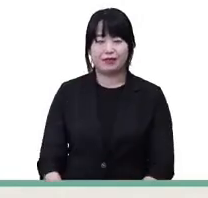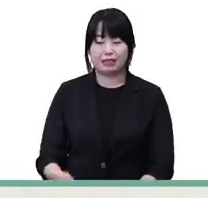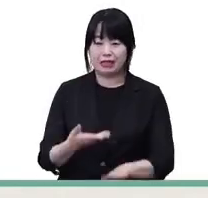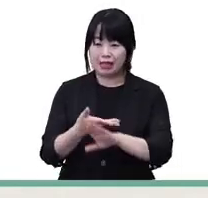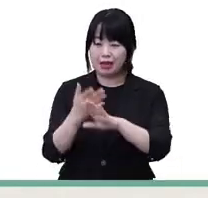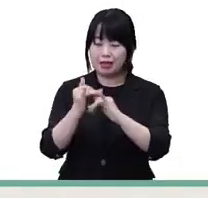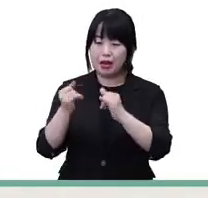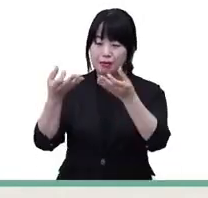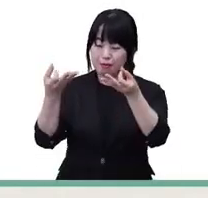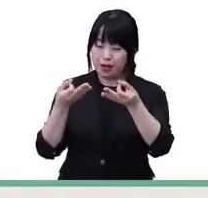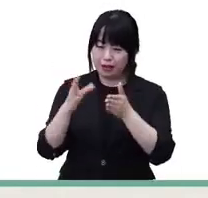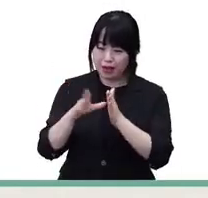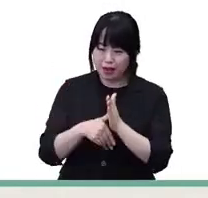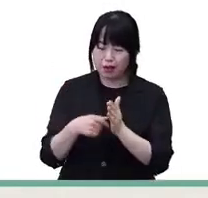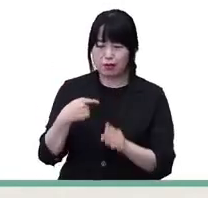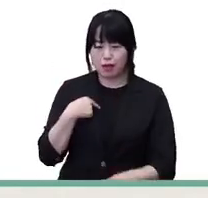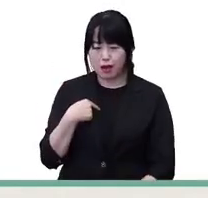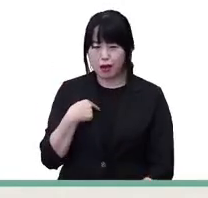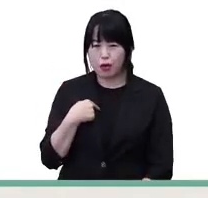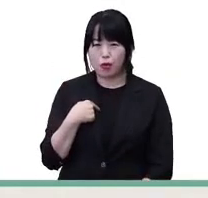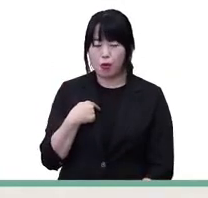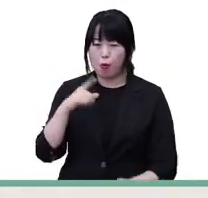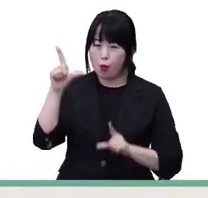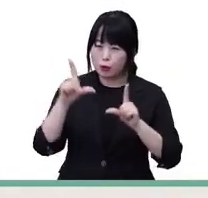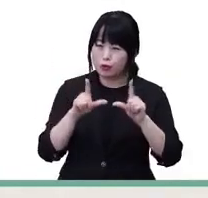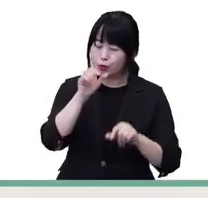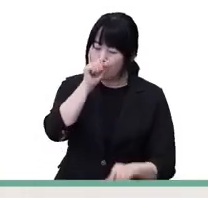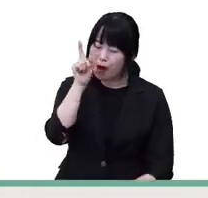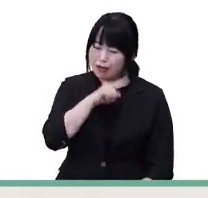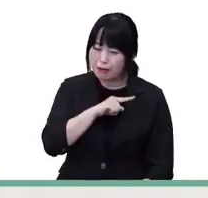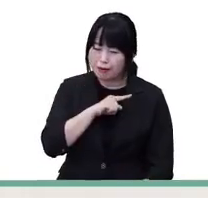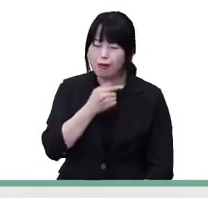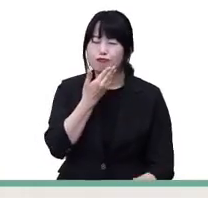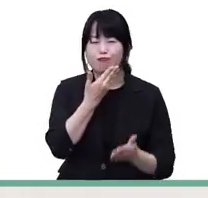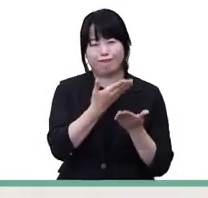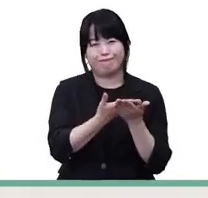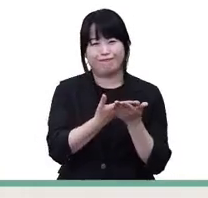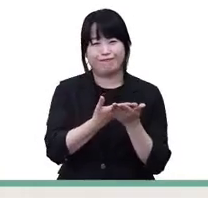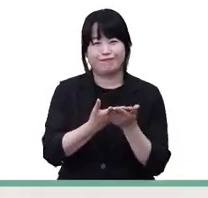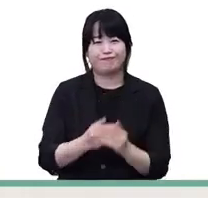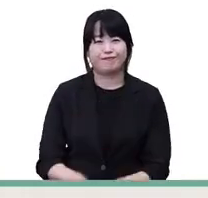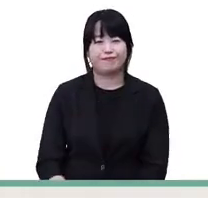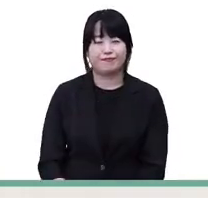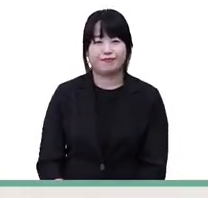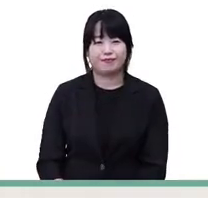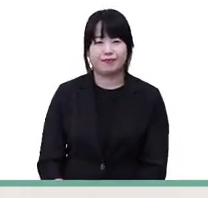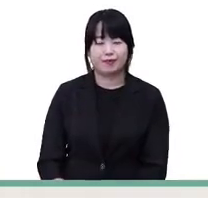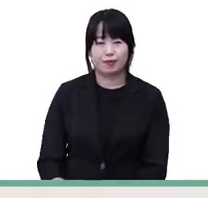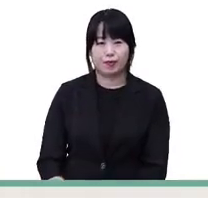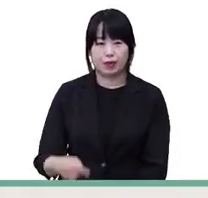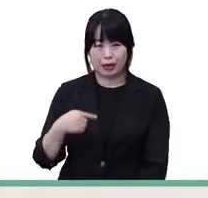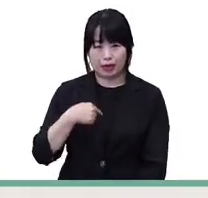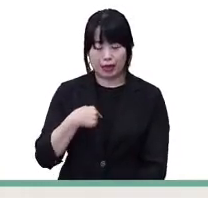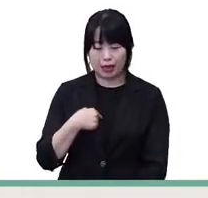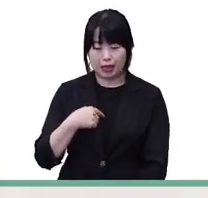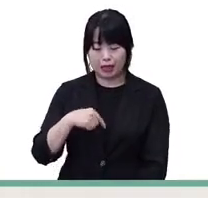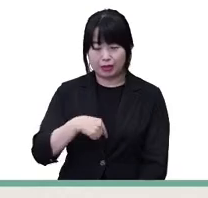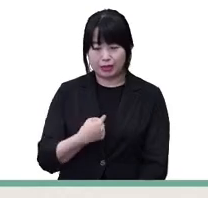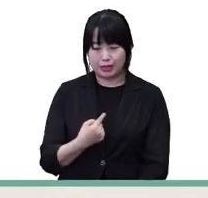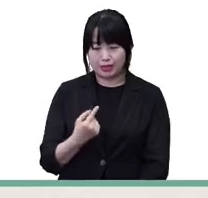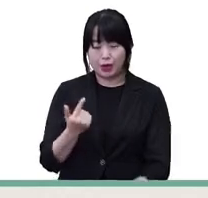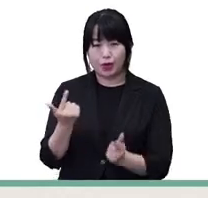어떻게 비춰지는지 청소년기가 이 자아존중감에 굉장히 중요합니다. 그리고 이제 자기 통제력,